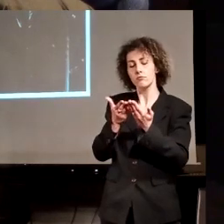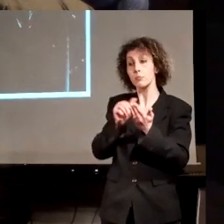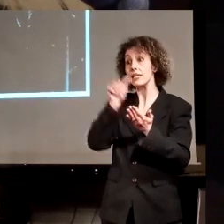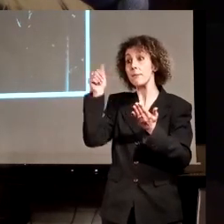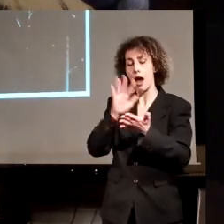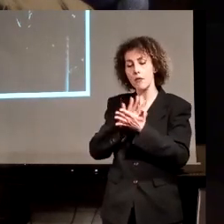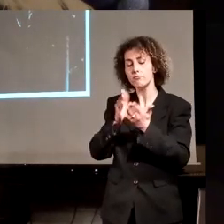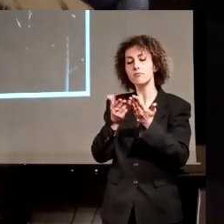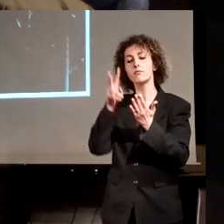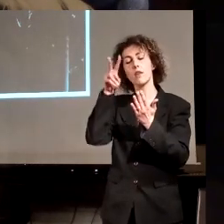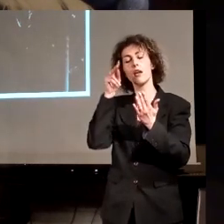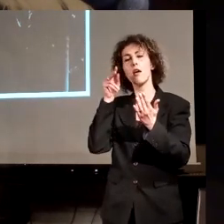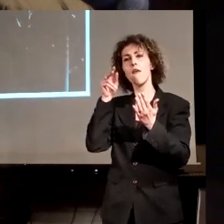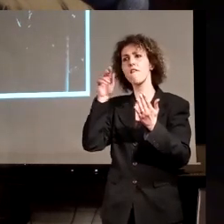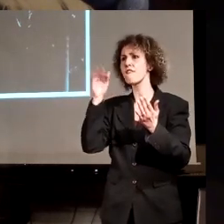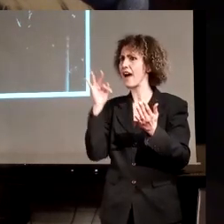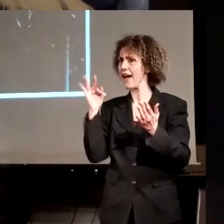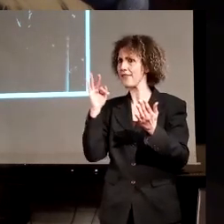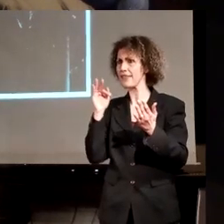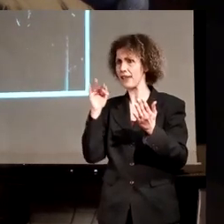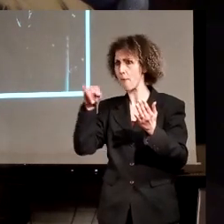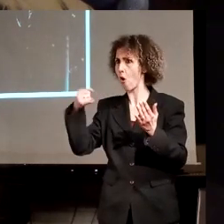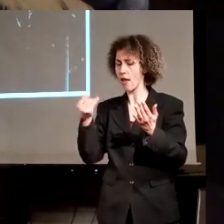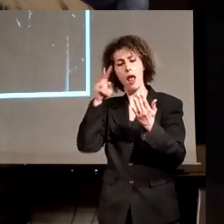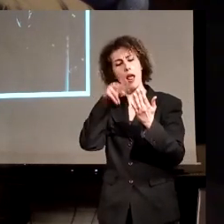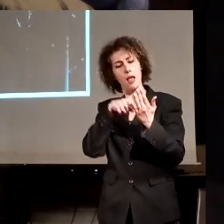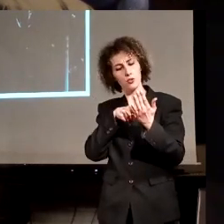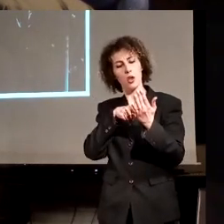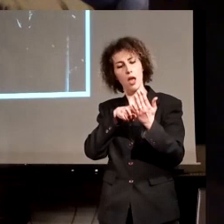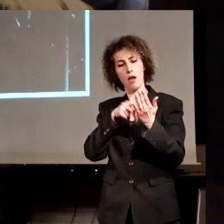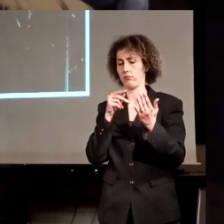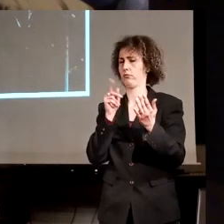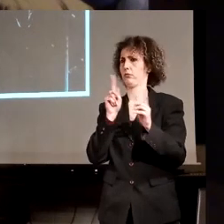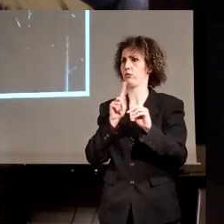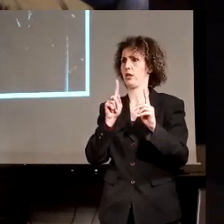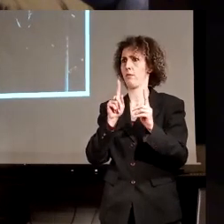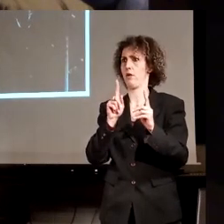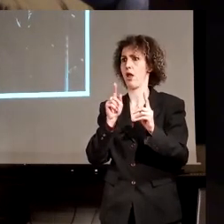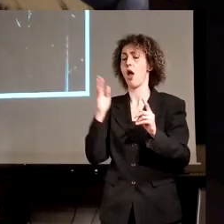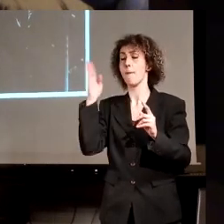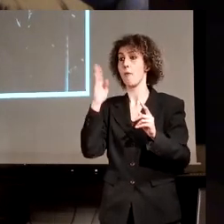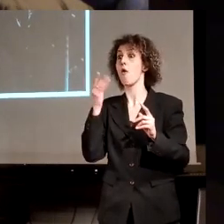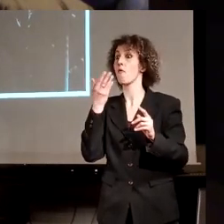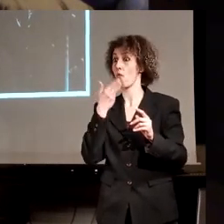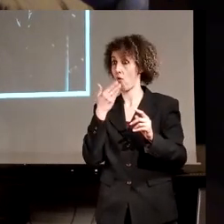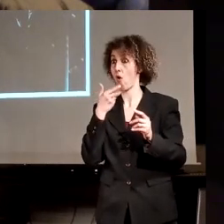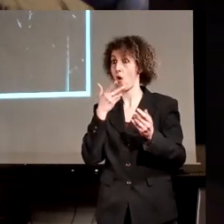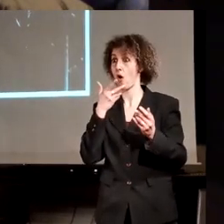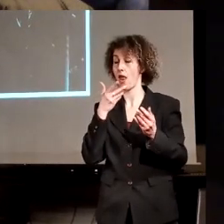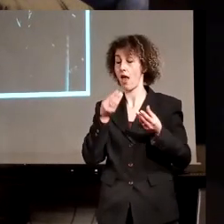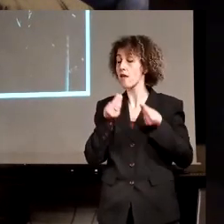dice no no non è possibile ma lui ha urgenza di consegnarla e quella notte fa un pre sogno lui ha l'abitudine